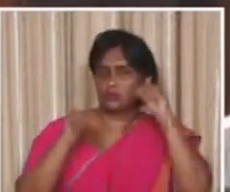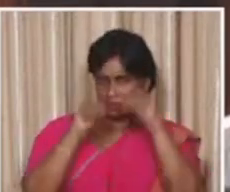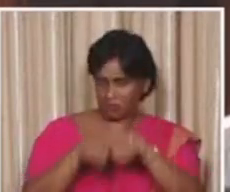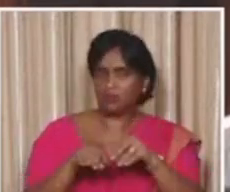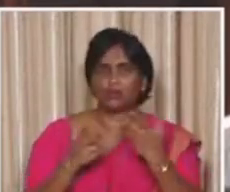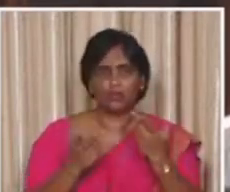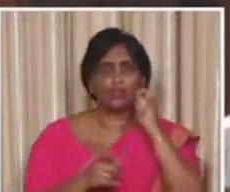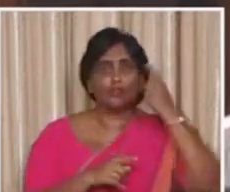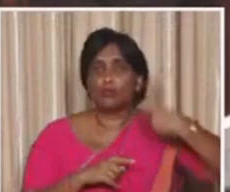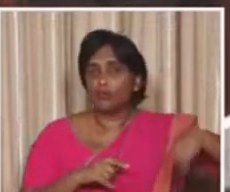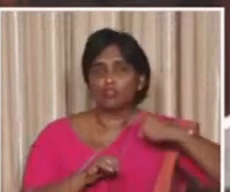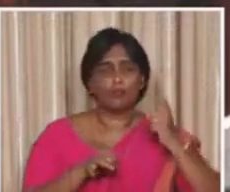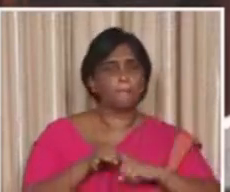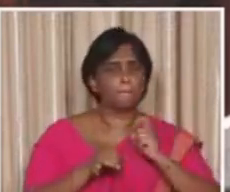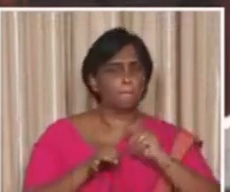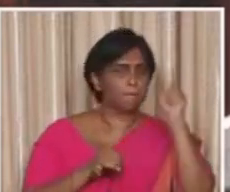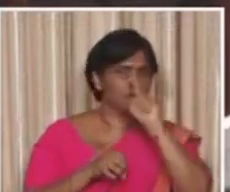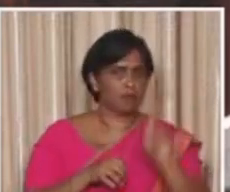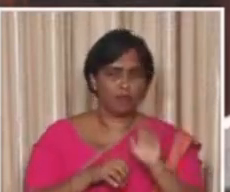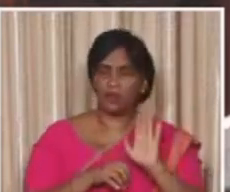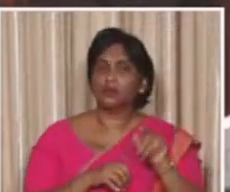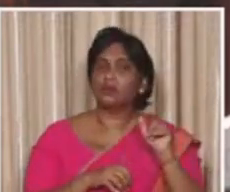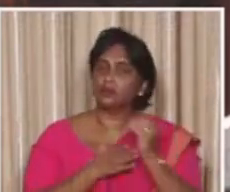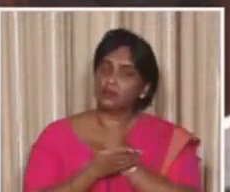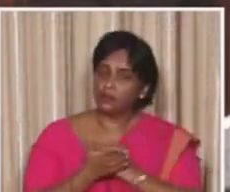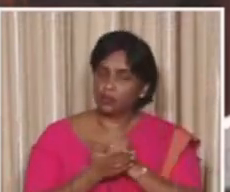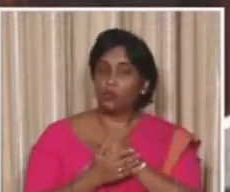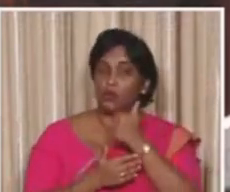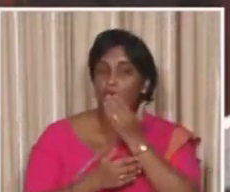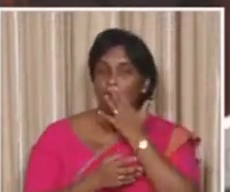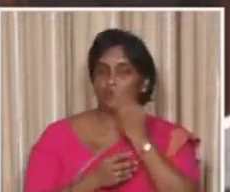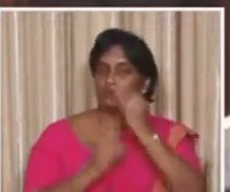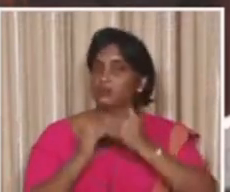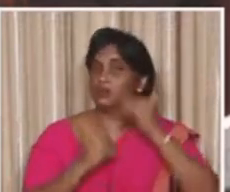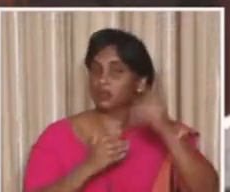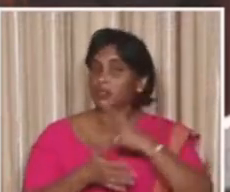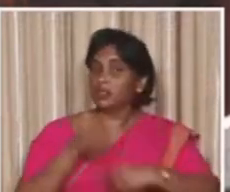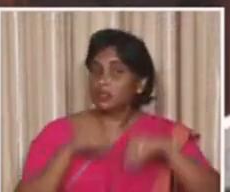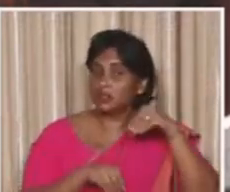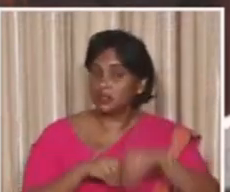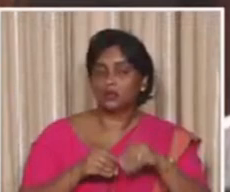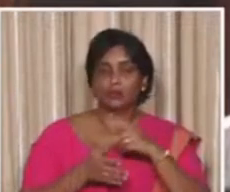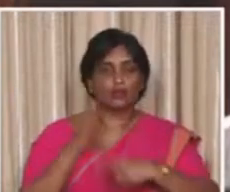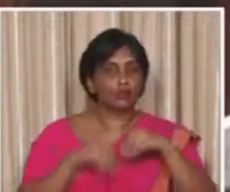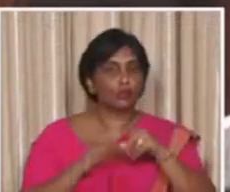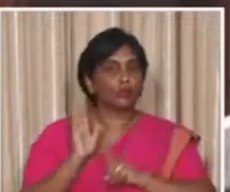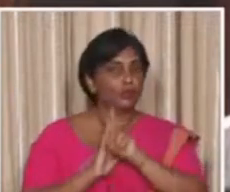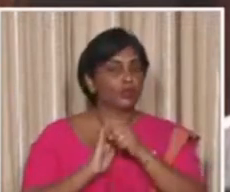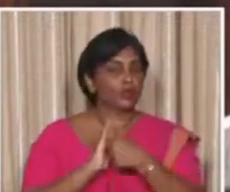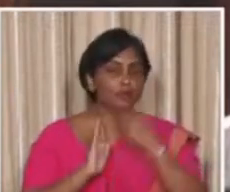இன்று கேட்க வேண்டும். ஆனால் இது அனைத்துக்குமான பாடம், எதிர்வரும் காலங்களில் ஒரு தேர்தலின் ஊடாக வடக்கு கிழக்கில் இருக்கும் தமிழ் மக்கள் இந்த